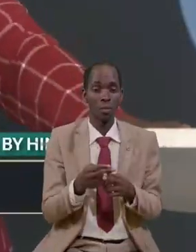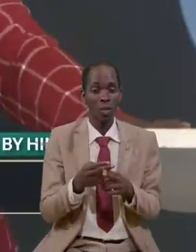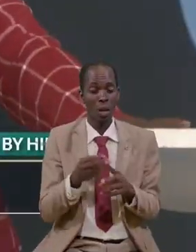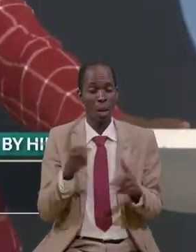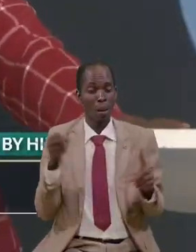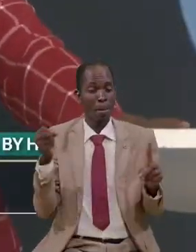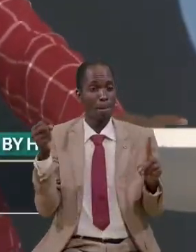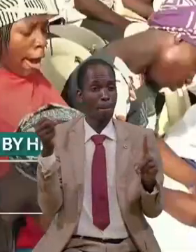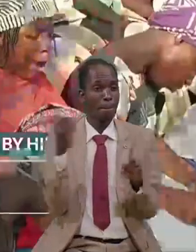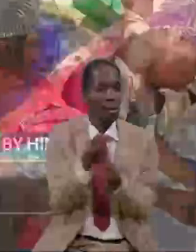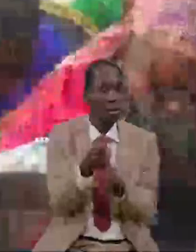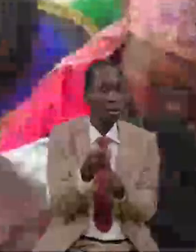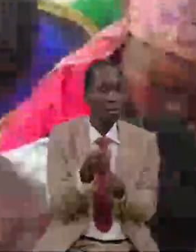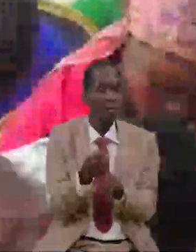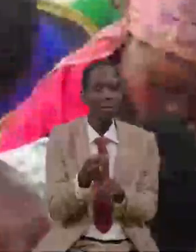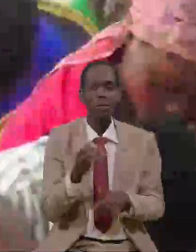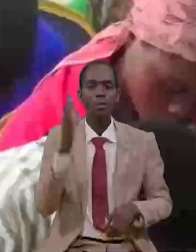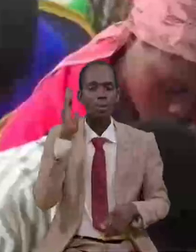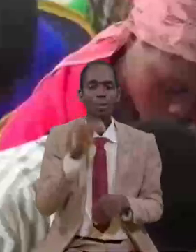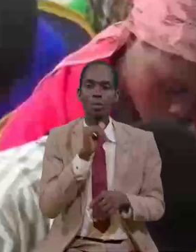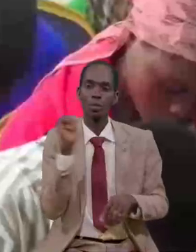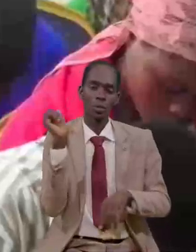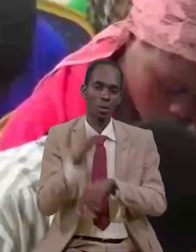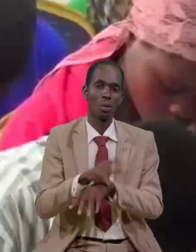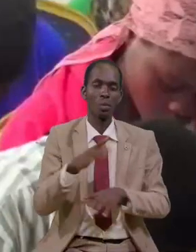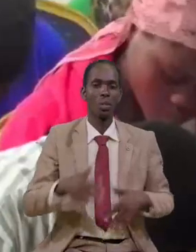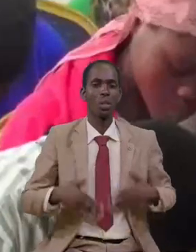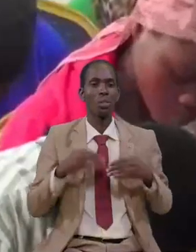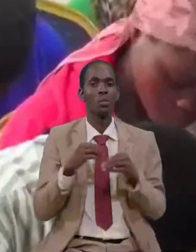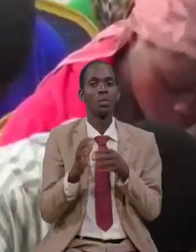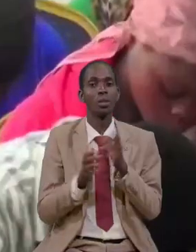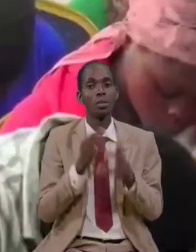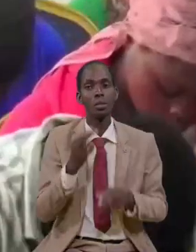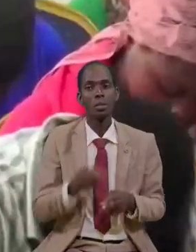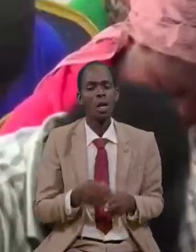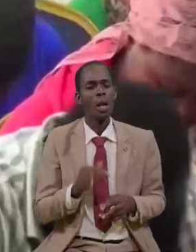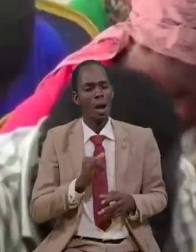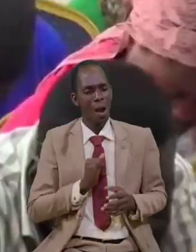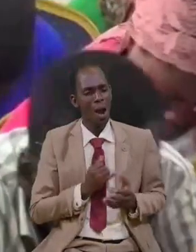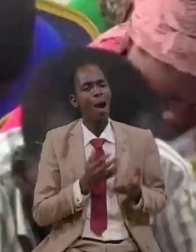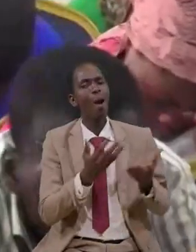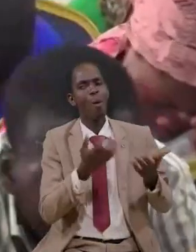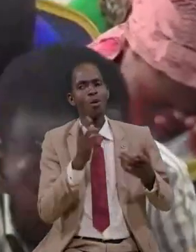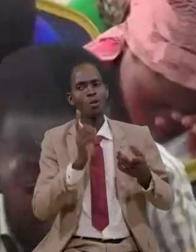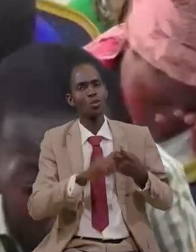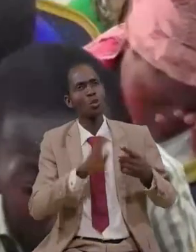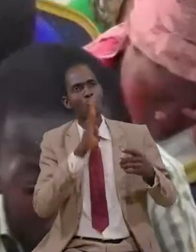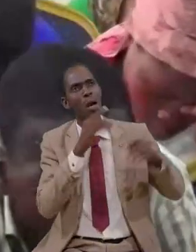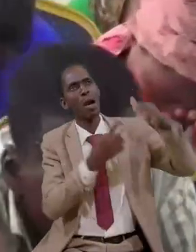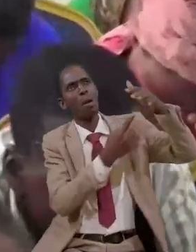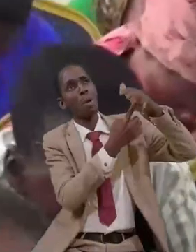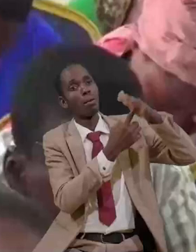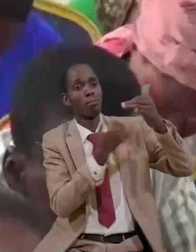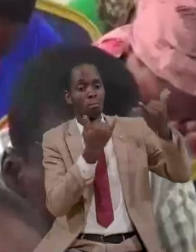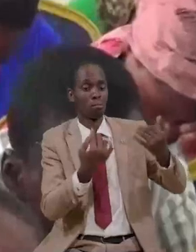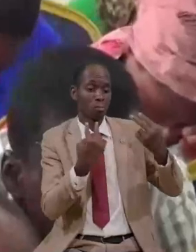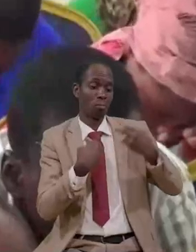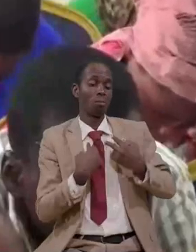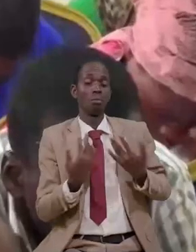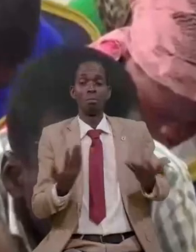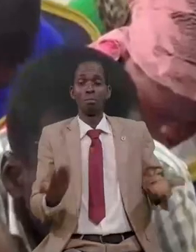Aucun accident ne va renverser ta vie. Je voulais être là-bas, mais regardez-moi maintenant. Oh, regarde là où je